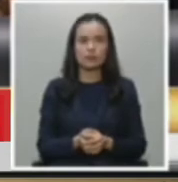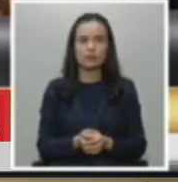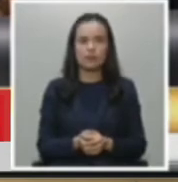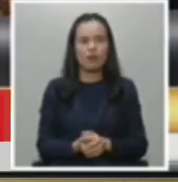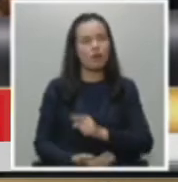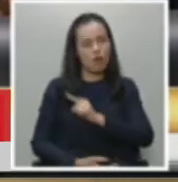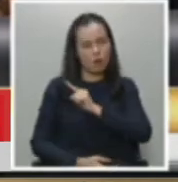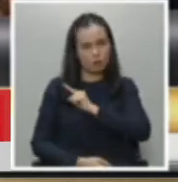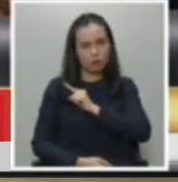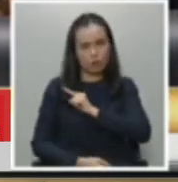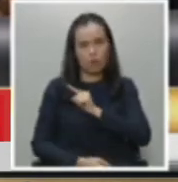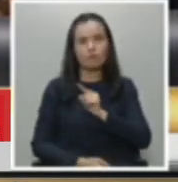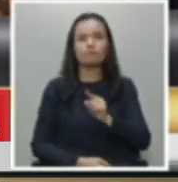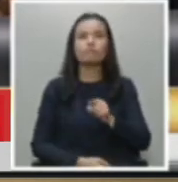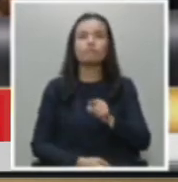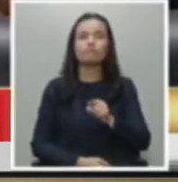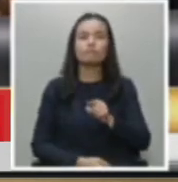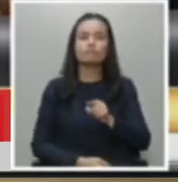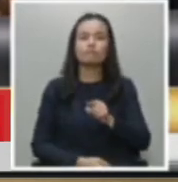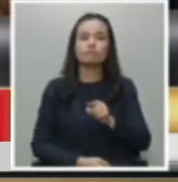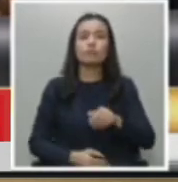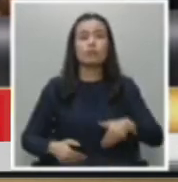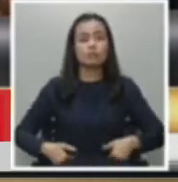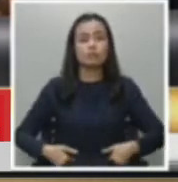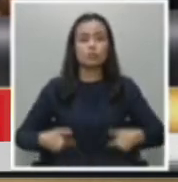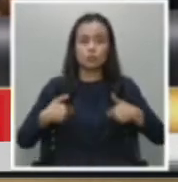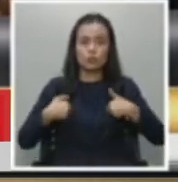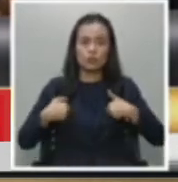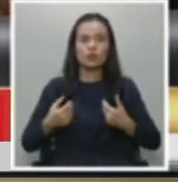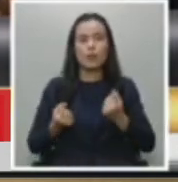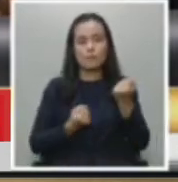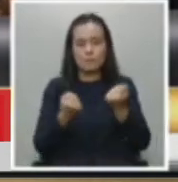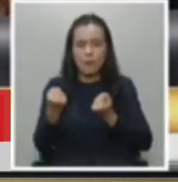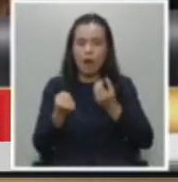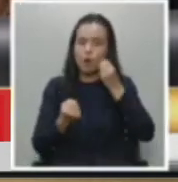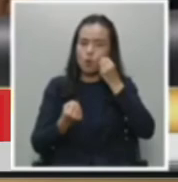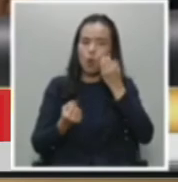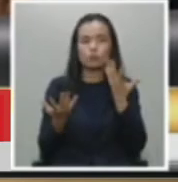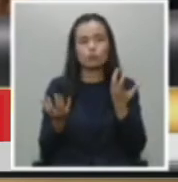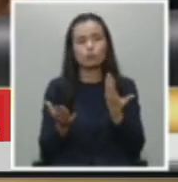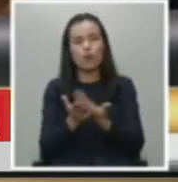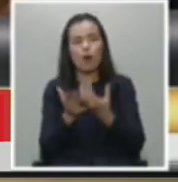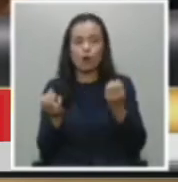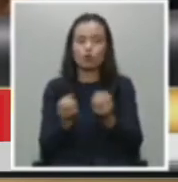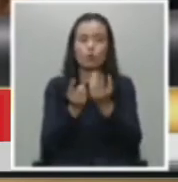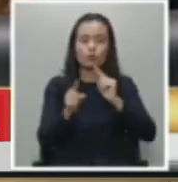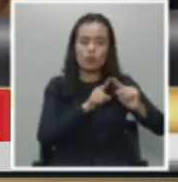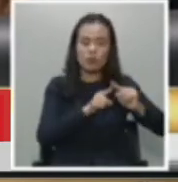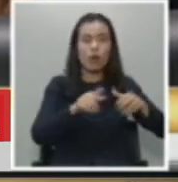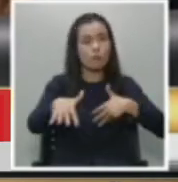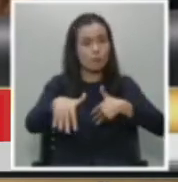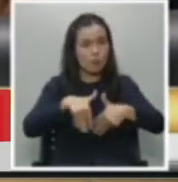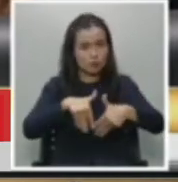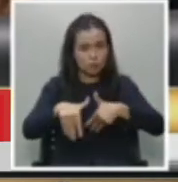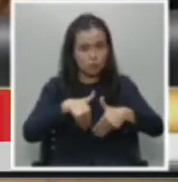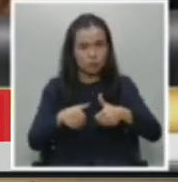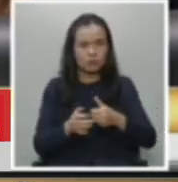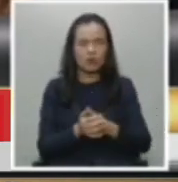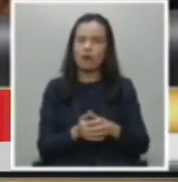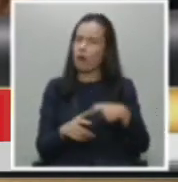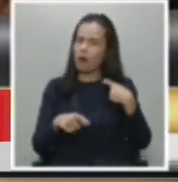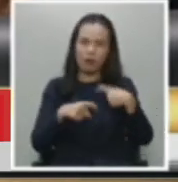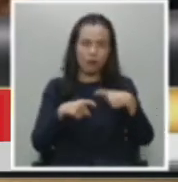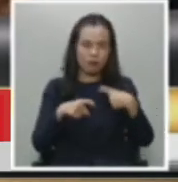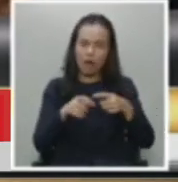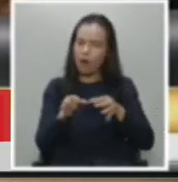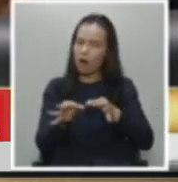ผิดชอบชีวิตทรัพย์สินความเสียหายของพี่น้องประชาชนยากที่จะอธิบ